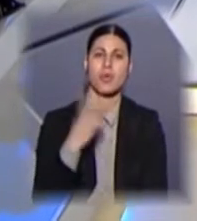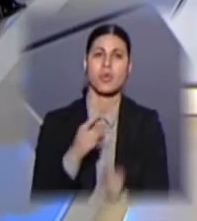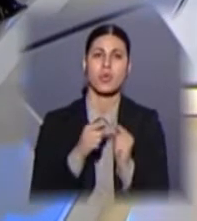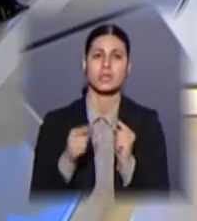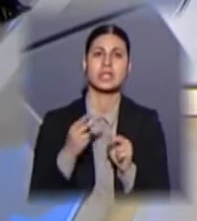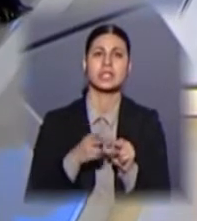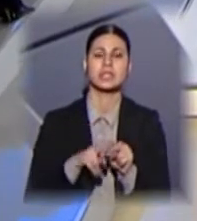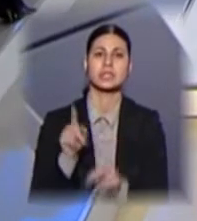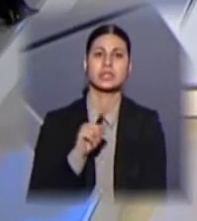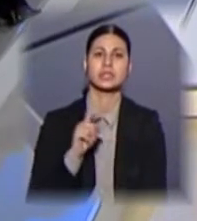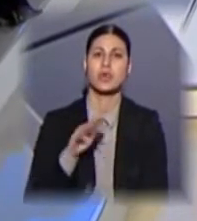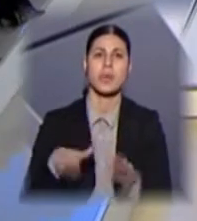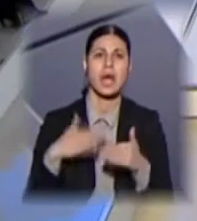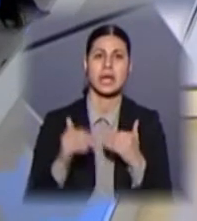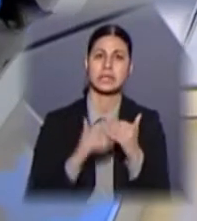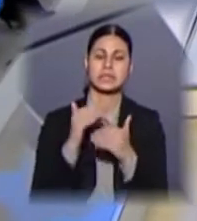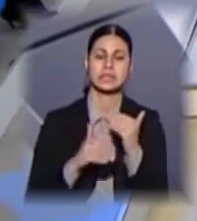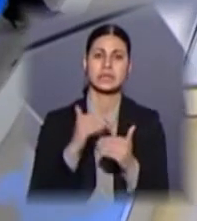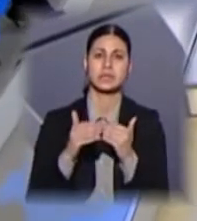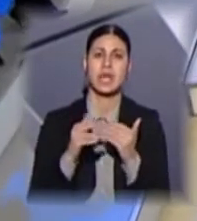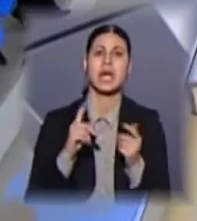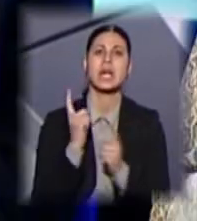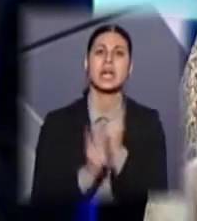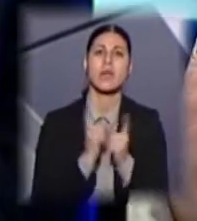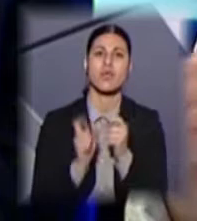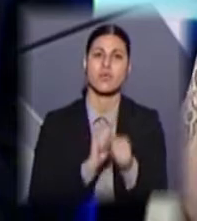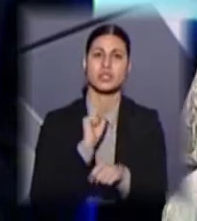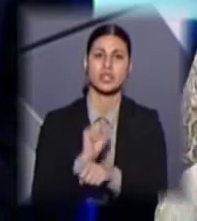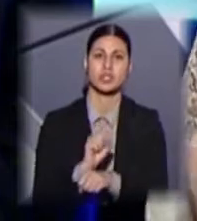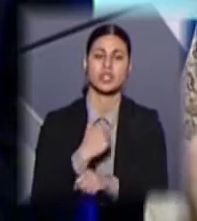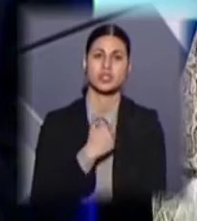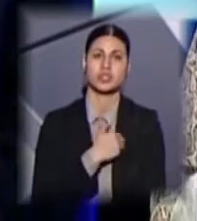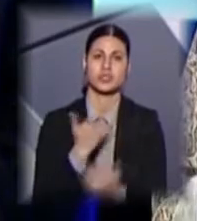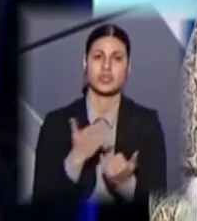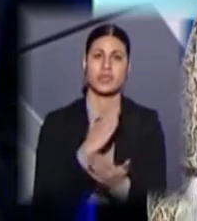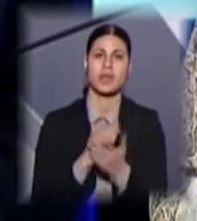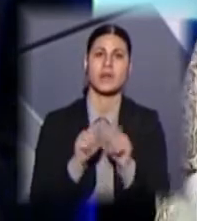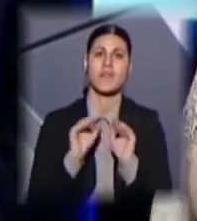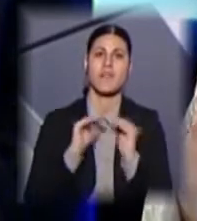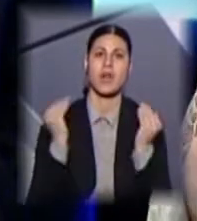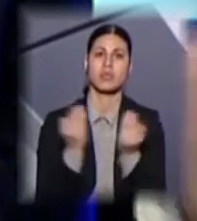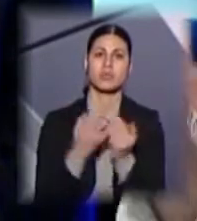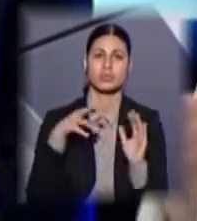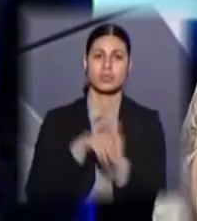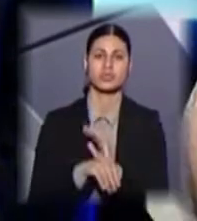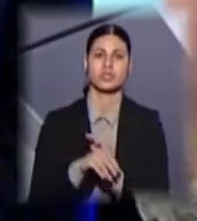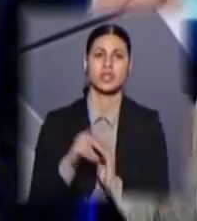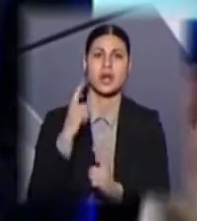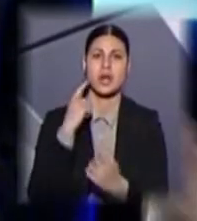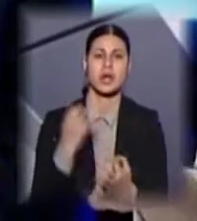ის რომ არ არის წინსვლა, რეფორმა შეჩერდა, ჩვენ ვართ რეალურად ვაკუუმის მდგომარეობაში, არ